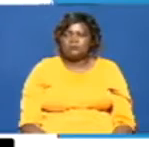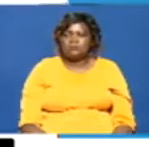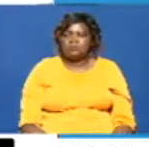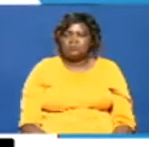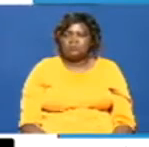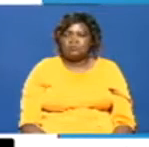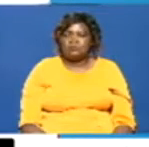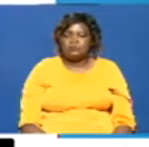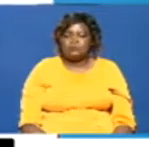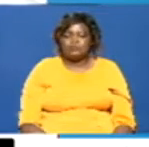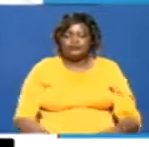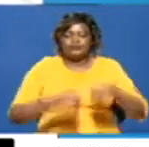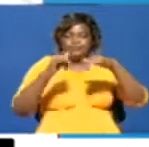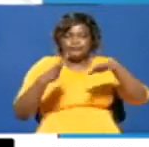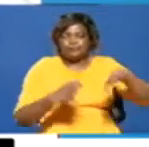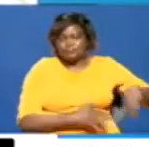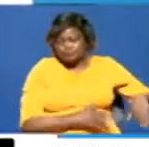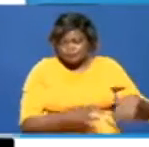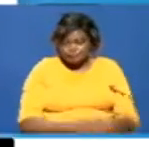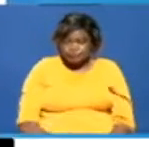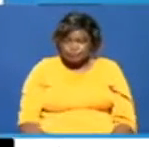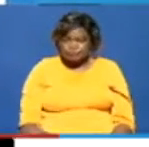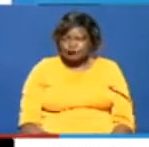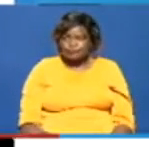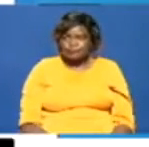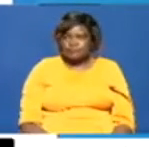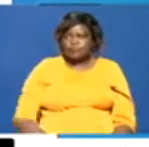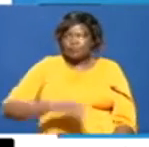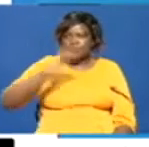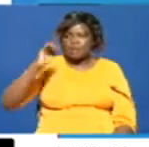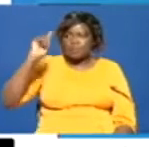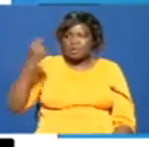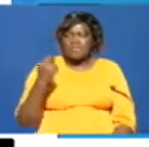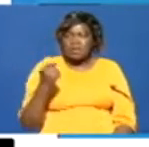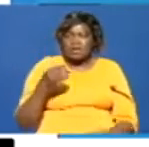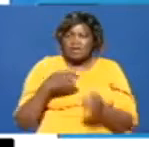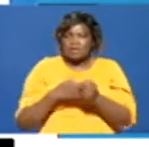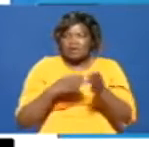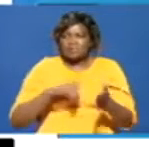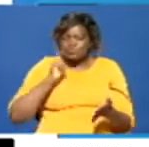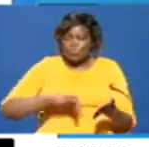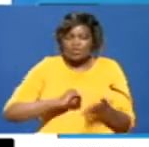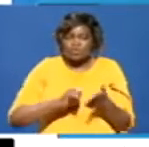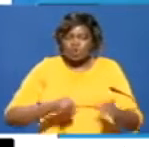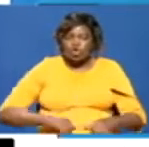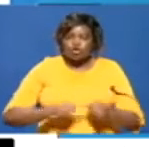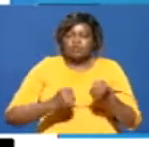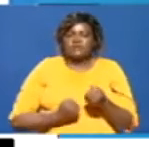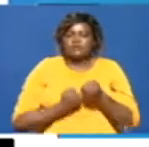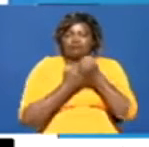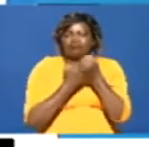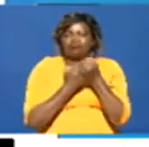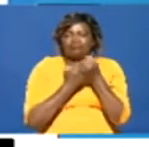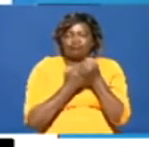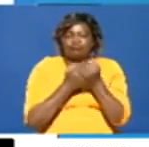Na tukiendelea na masuala ya siasa ni kwamba baadhi ya viongozi wa eneo la Mlima Kenya wamekariri kuwa wataendelea kuunga mkono azma ya naibu rais